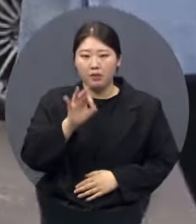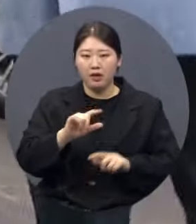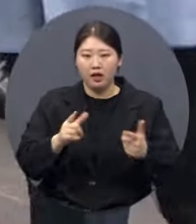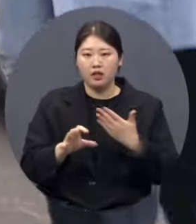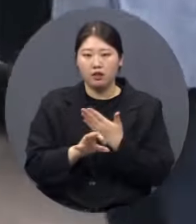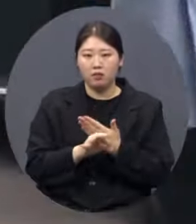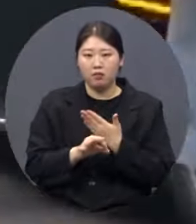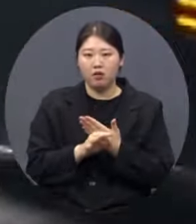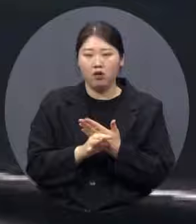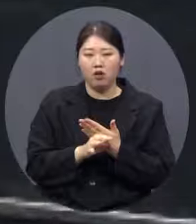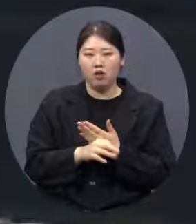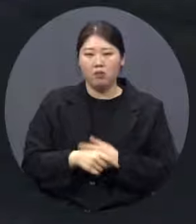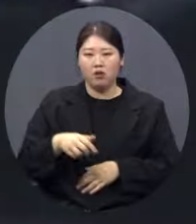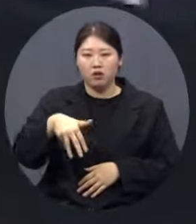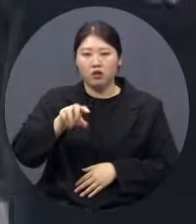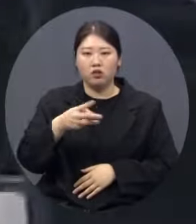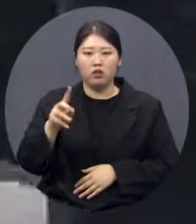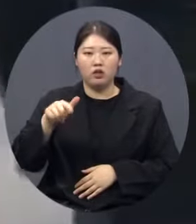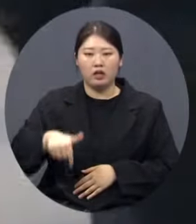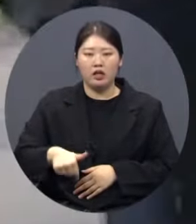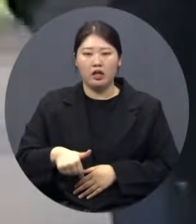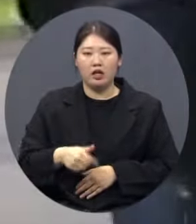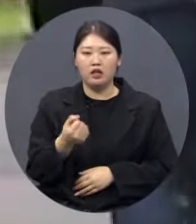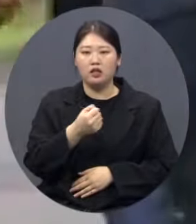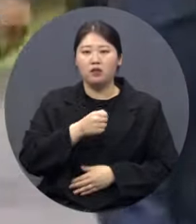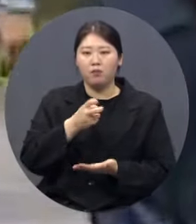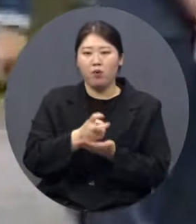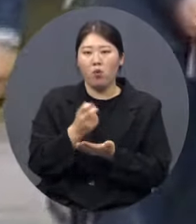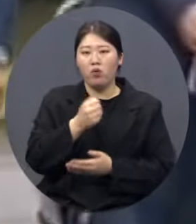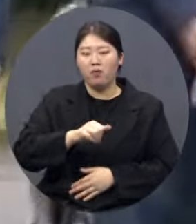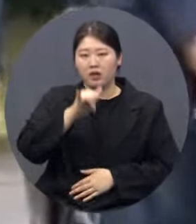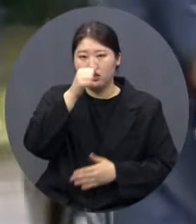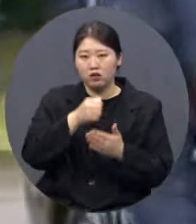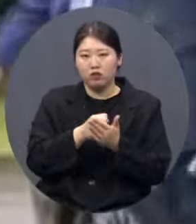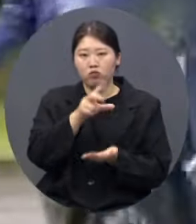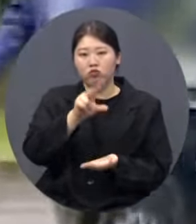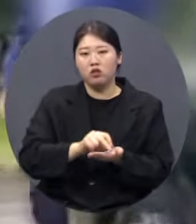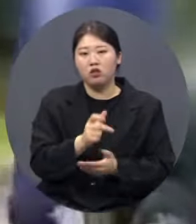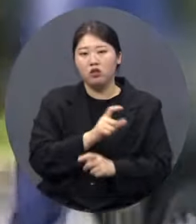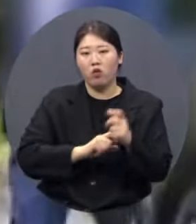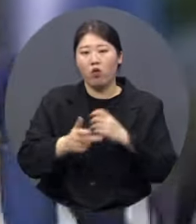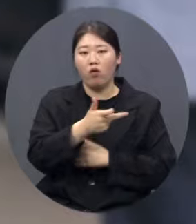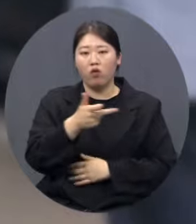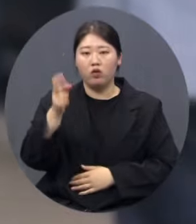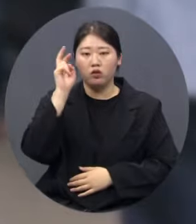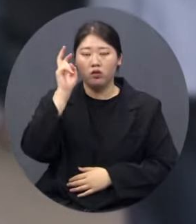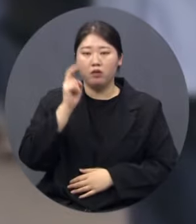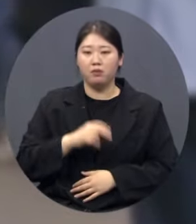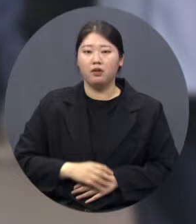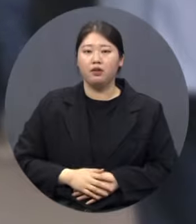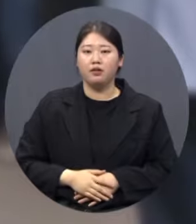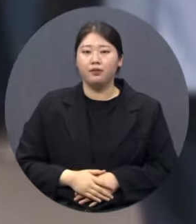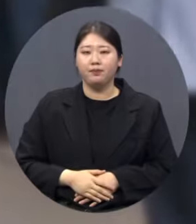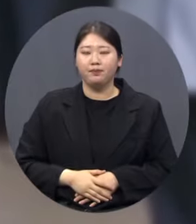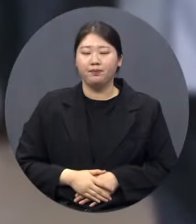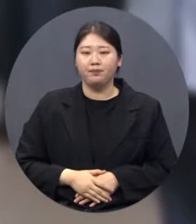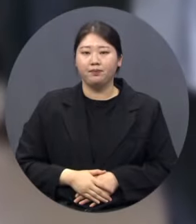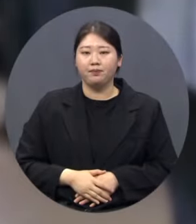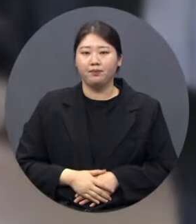일행은 청탁금지법을 위반한 상황이 될 수 있어 논란은 더 커질 것으로 보입니다 MBC 뉴스 이입니다